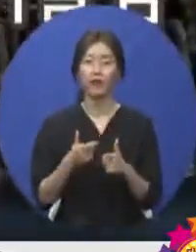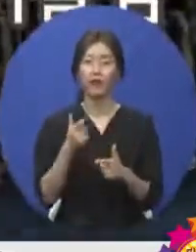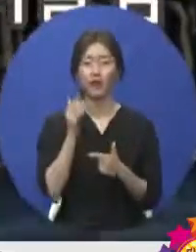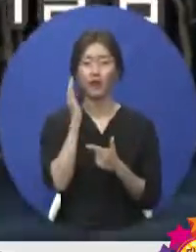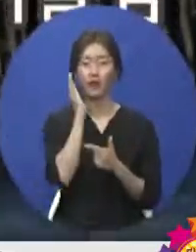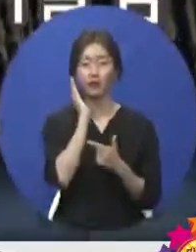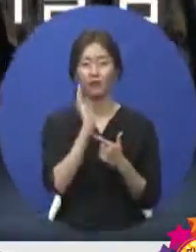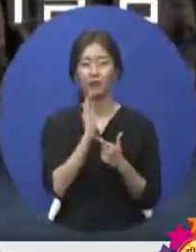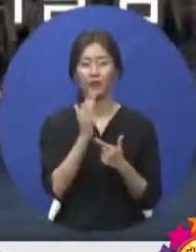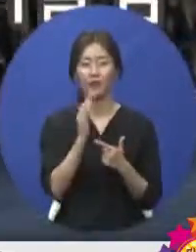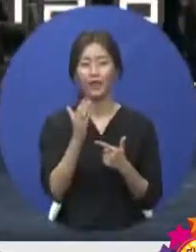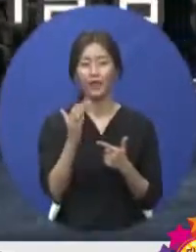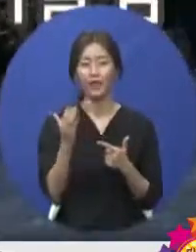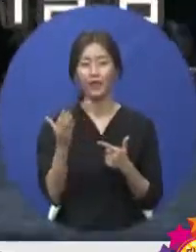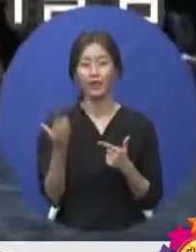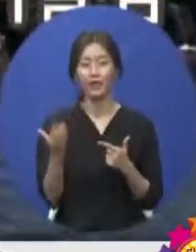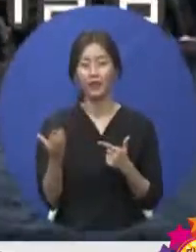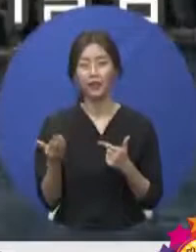연락이 없지